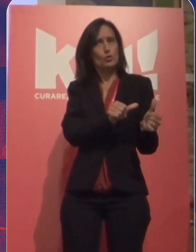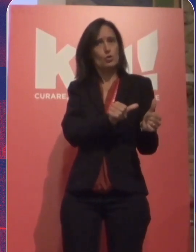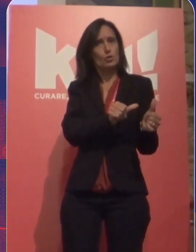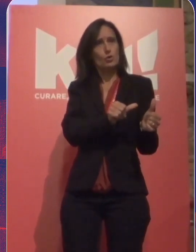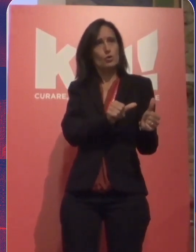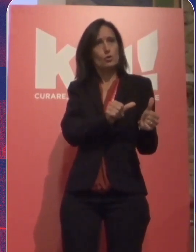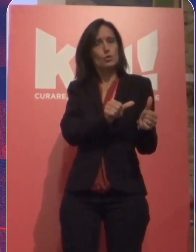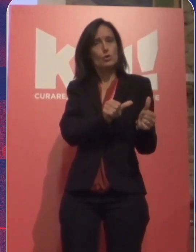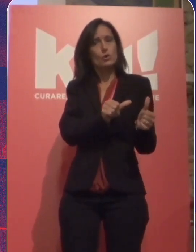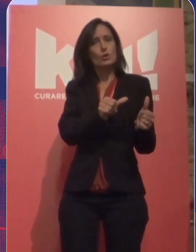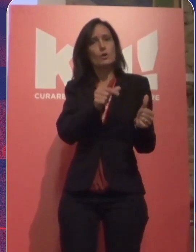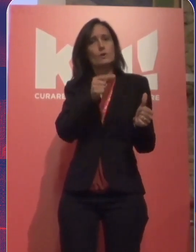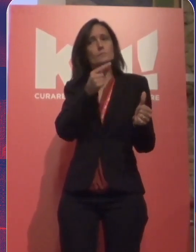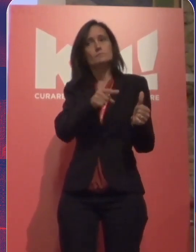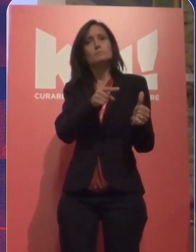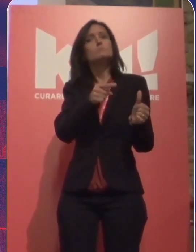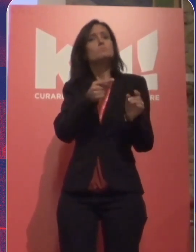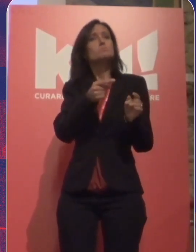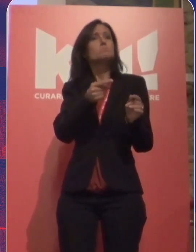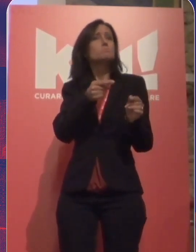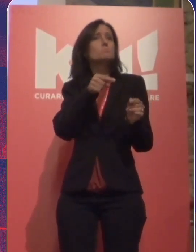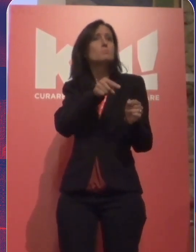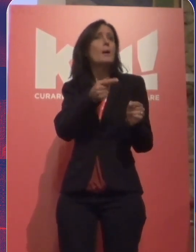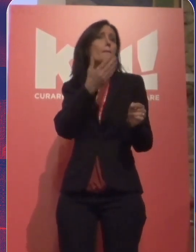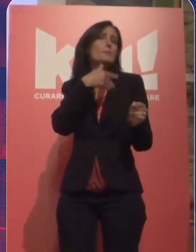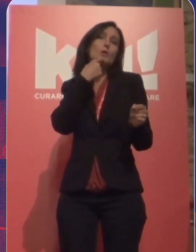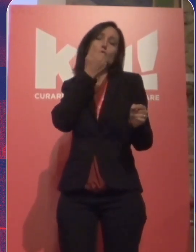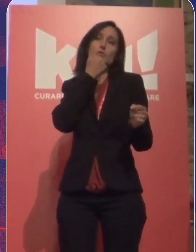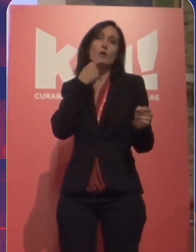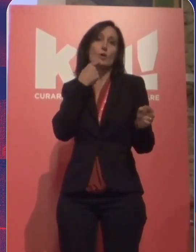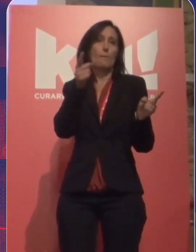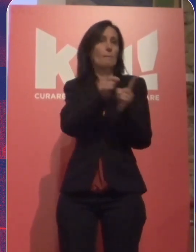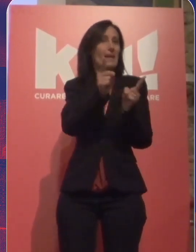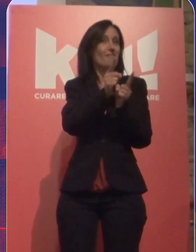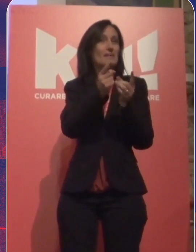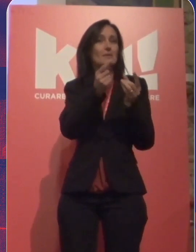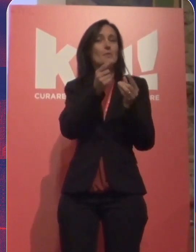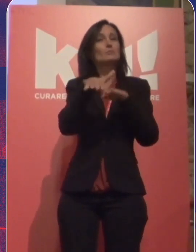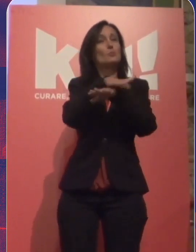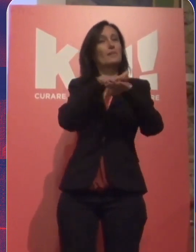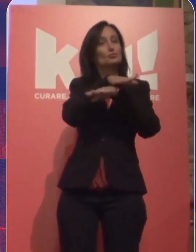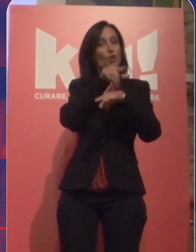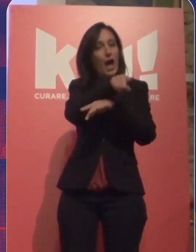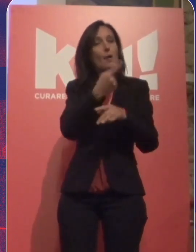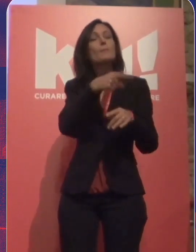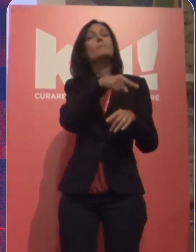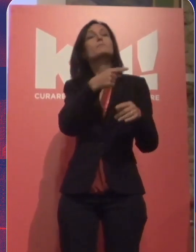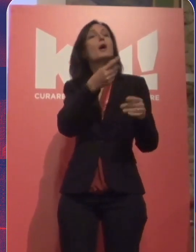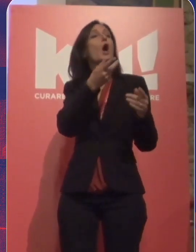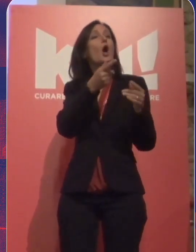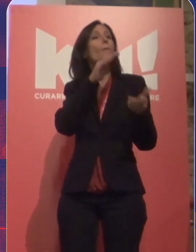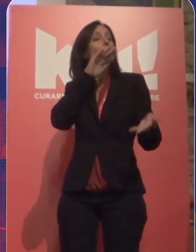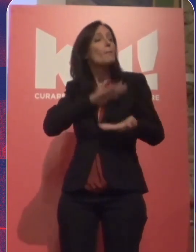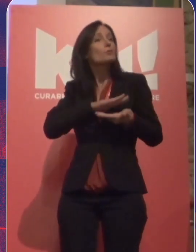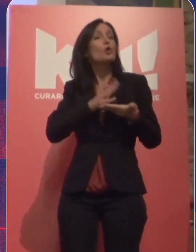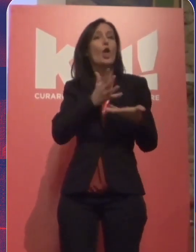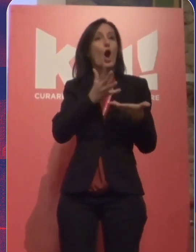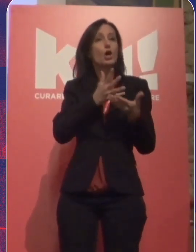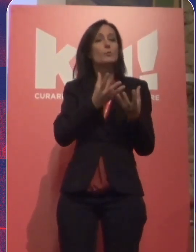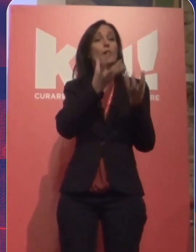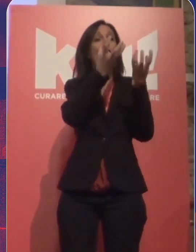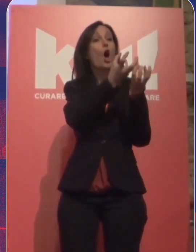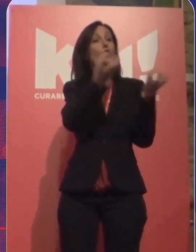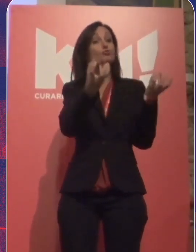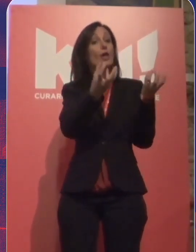scusate la rapidità con cui lo dico e anche la sommarietà e una clinica dell'oggetto perduto cioè nel depresso c'è